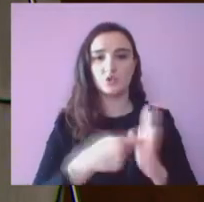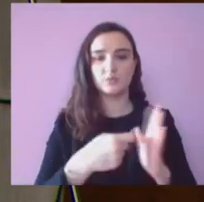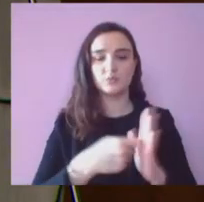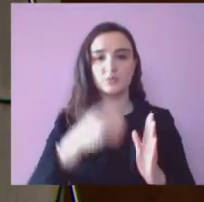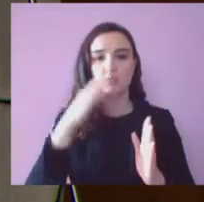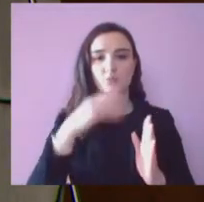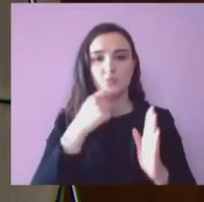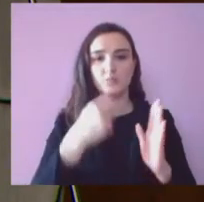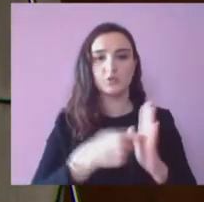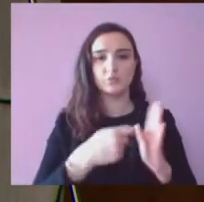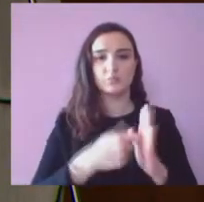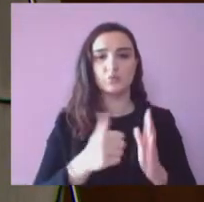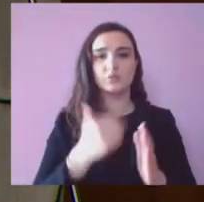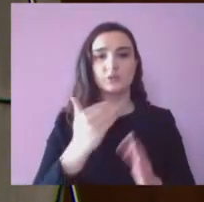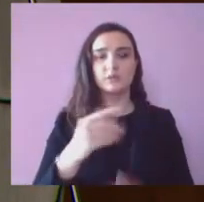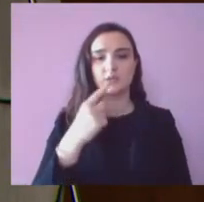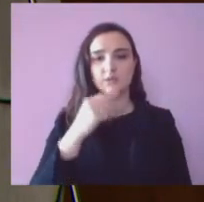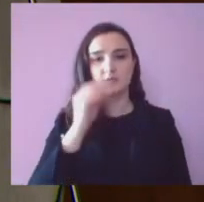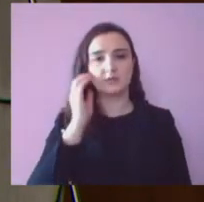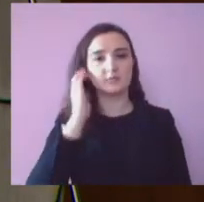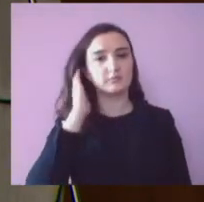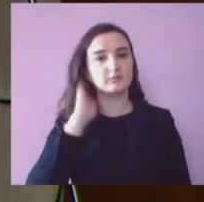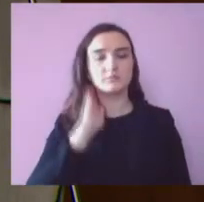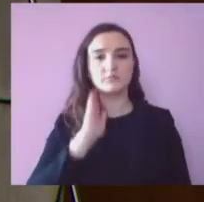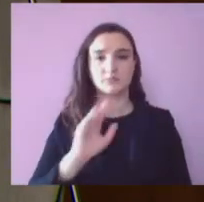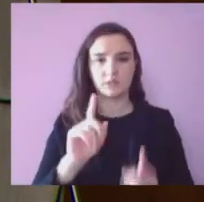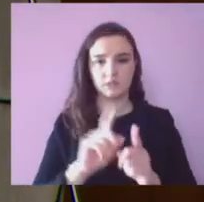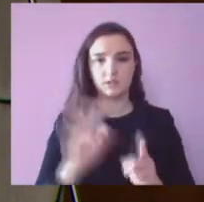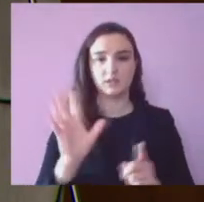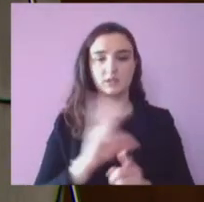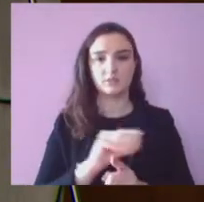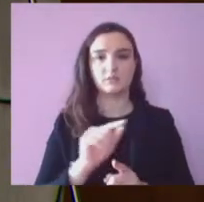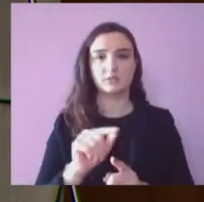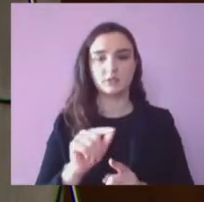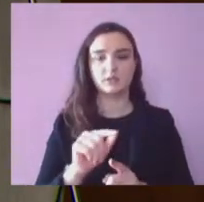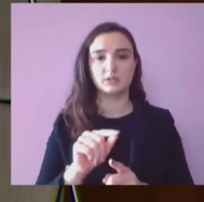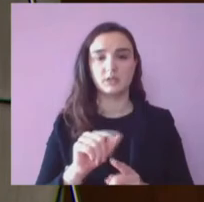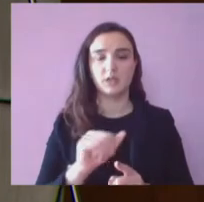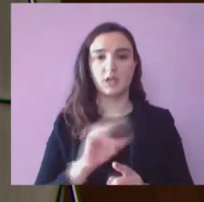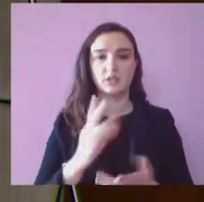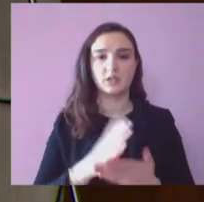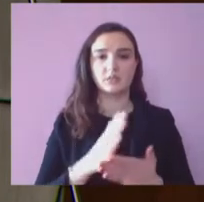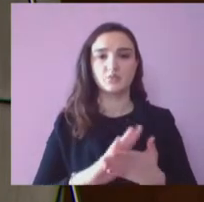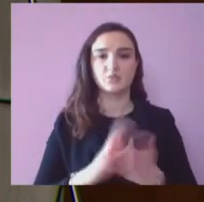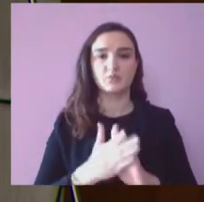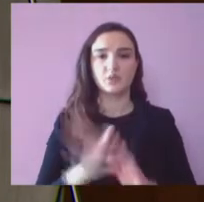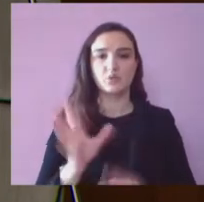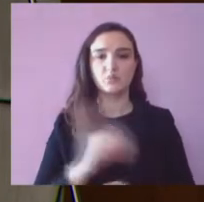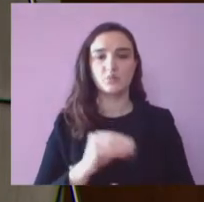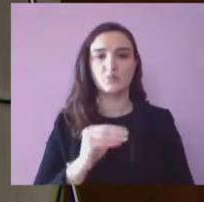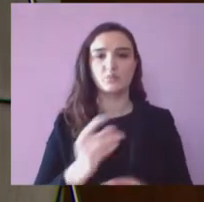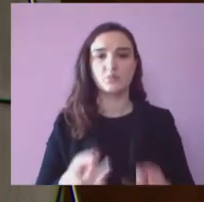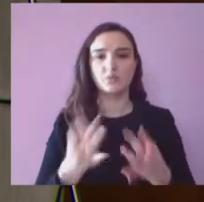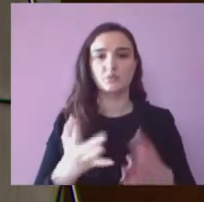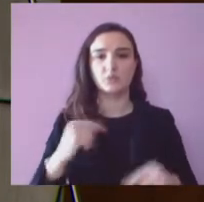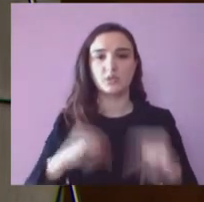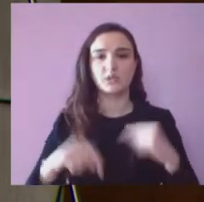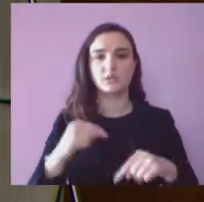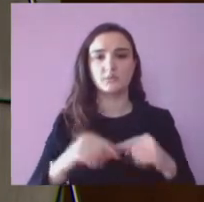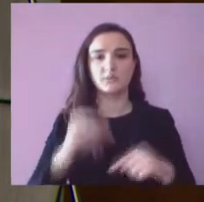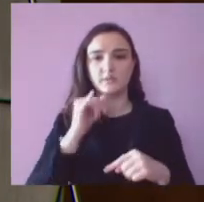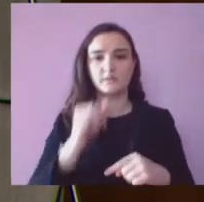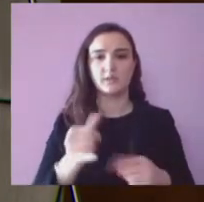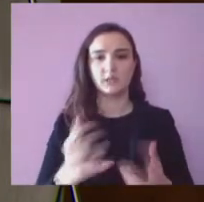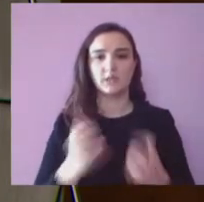როგორც თქვენ ბრძანეთ, ასეთი მანიპულაციების ინსტრუმენტია, ან არის მდგომარეობები, როდესაც უბრალოდ ორგანიზმი ვერ იტანს ამ